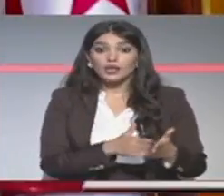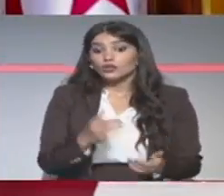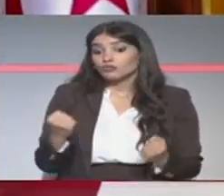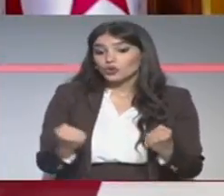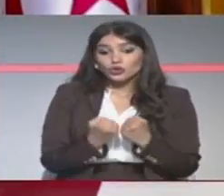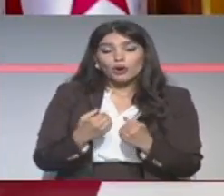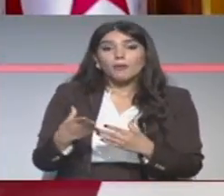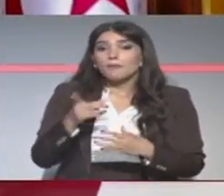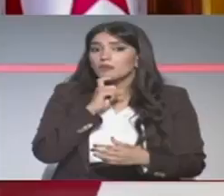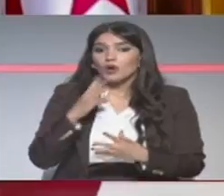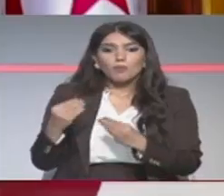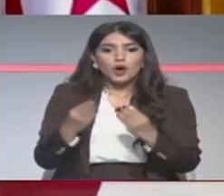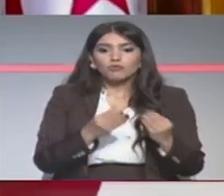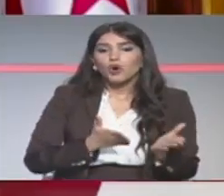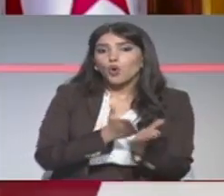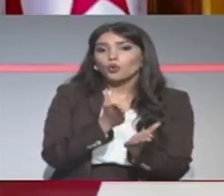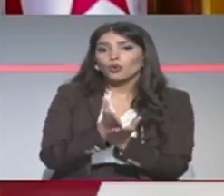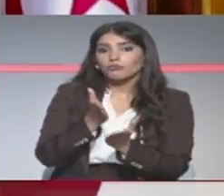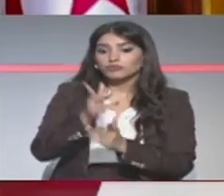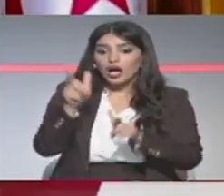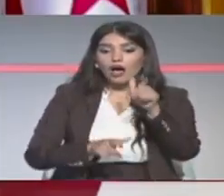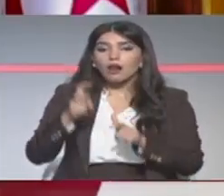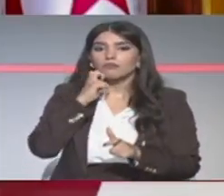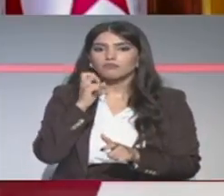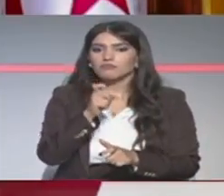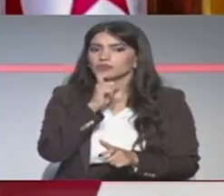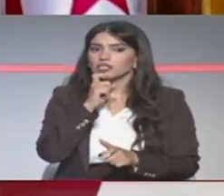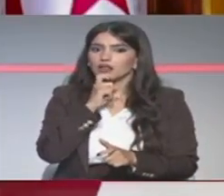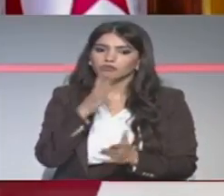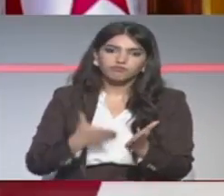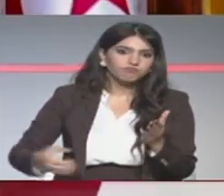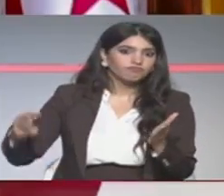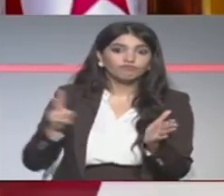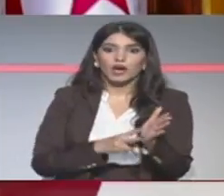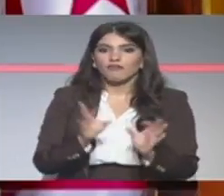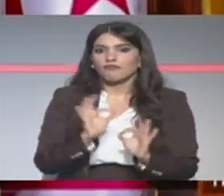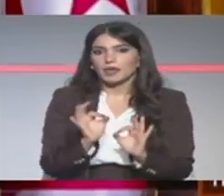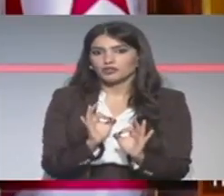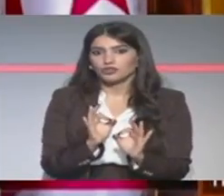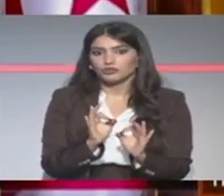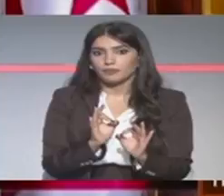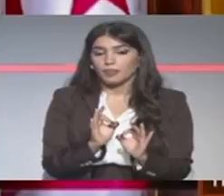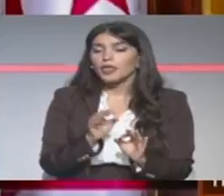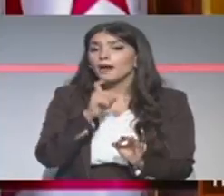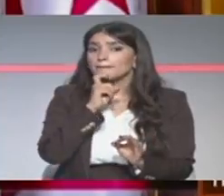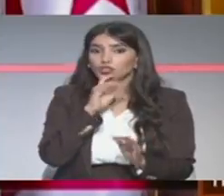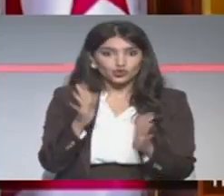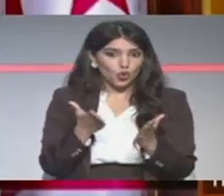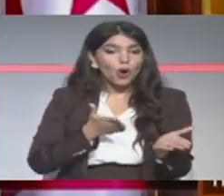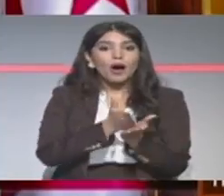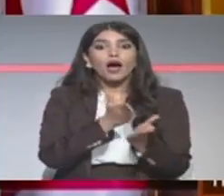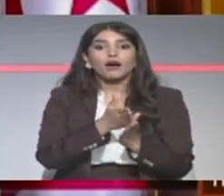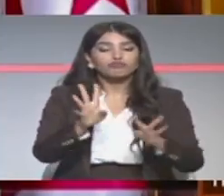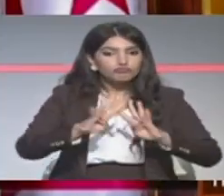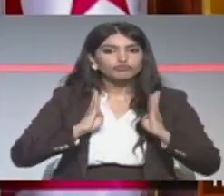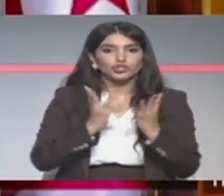زالت الكثير من الحقوق لم تجد طريقها إلى التطبيق، ومنها حق